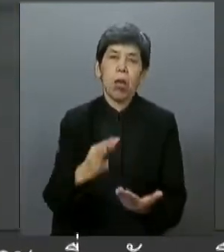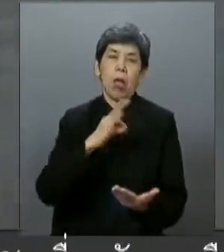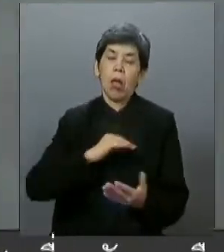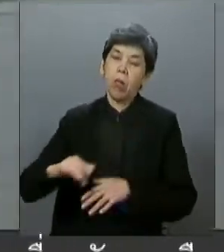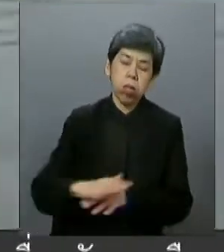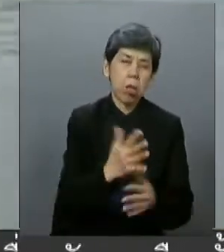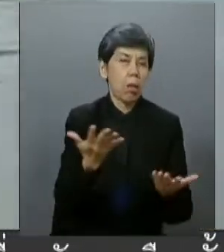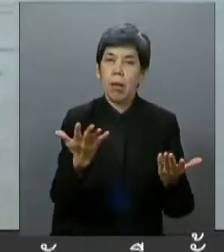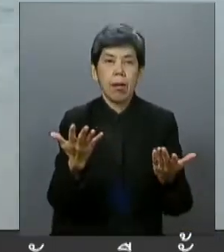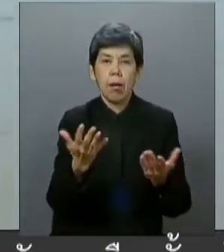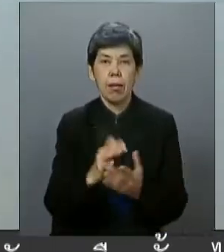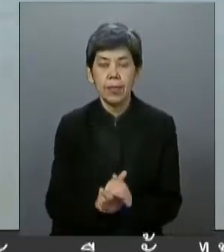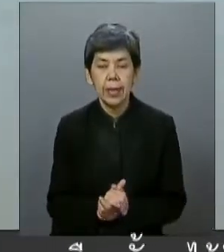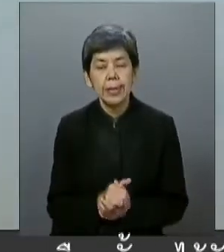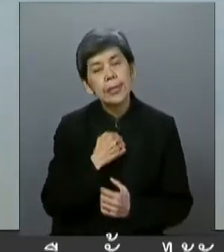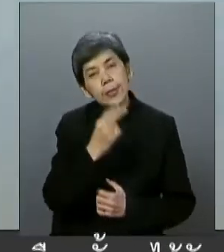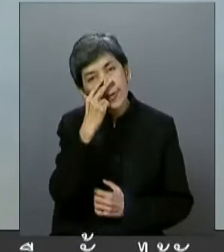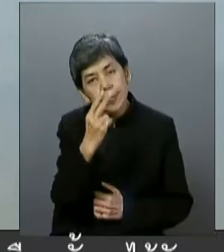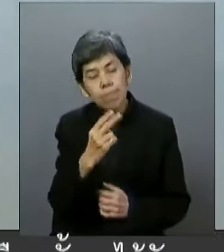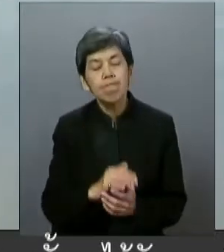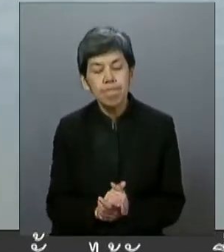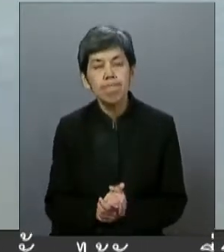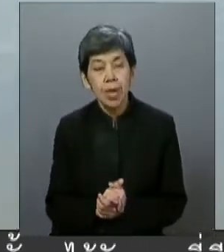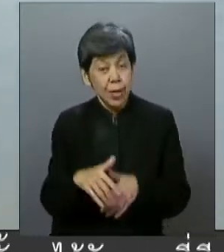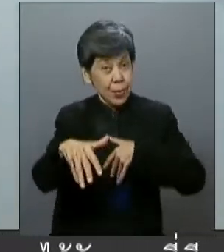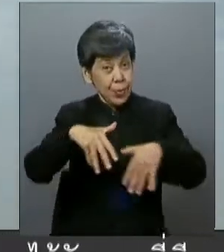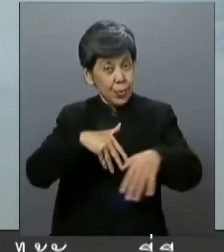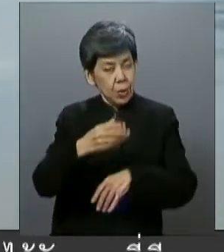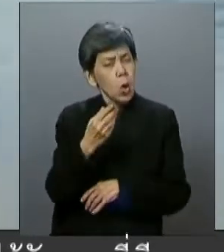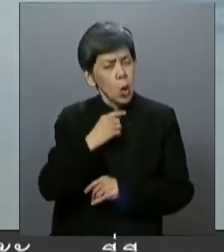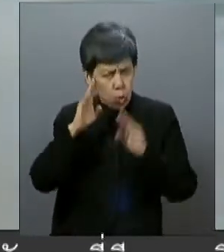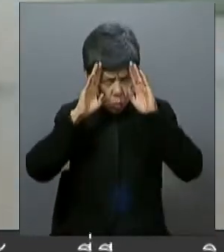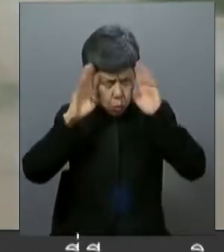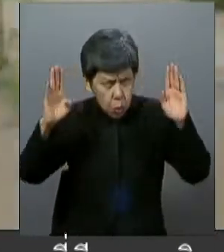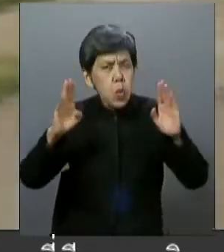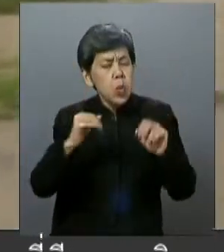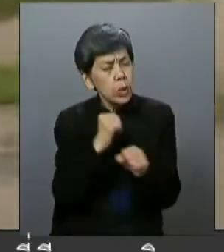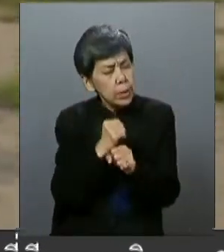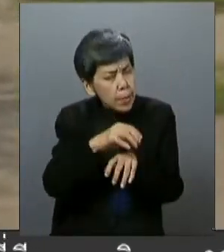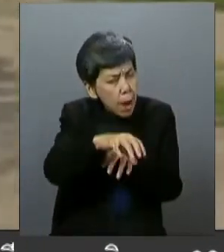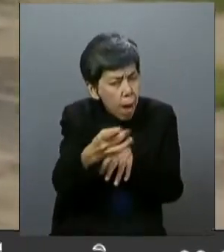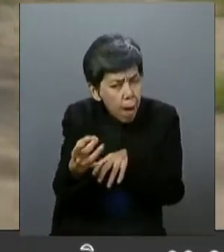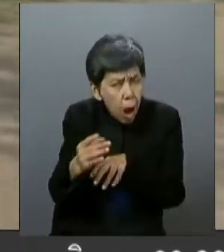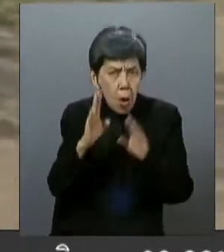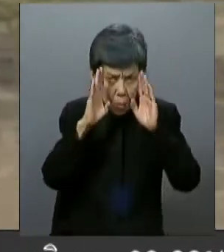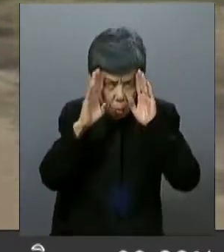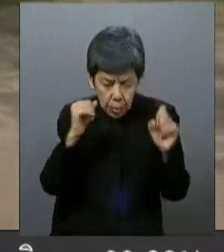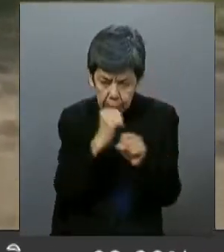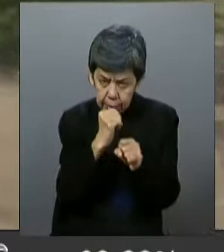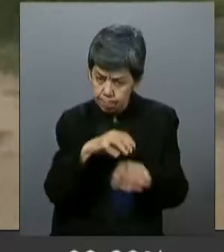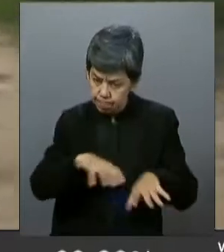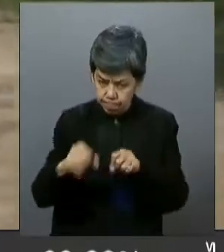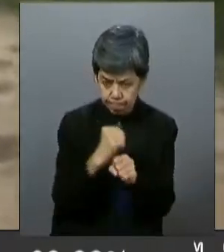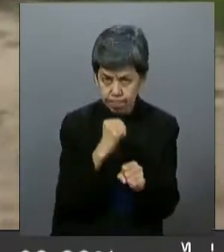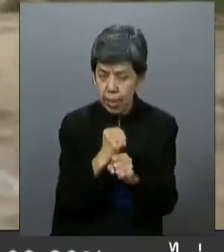บ จะเห็นได้ว่าชาวบ้านมีความรู้เรื่องเกี่ยวกับการจำแนกพื้นที่และมีการจัดการเพื่อ